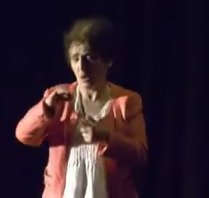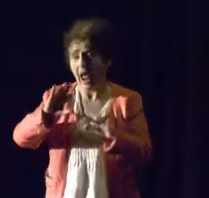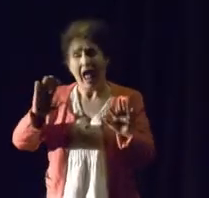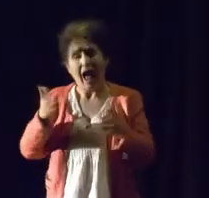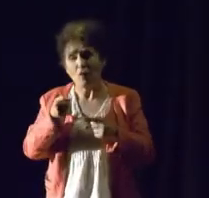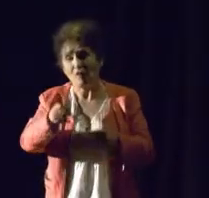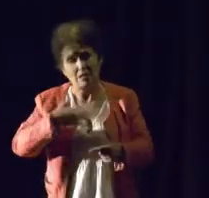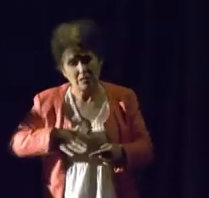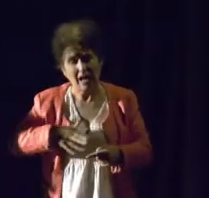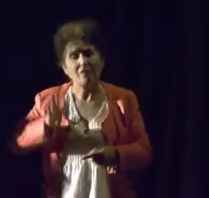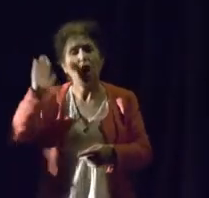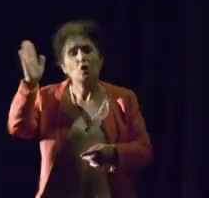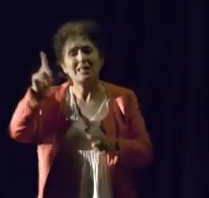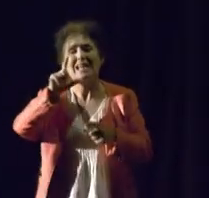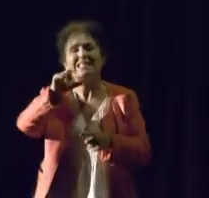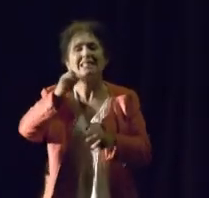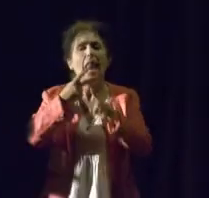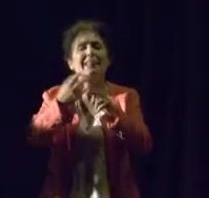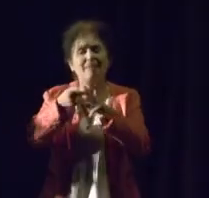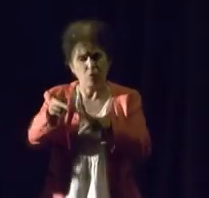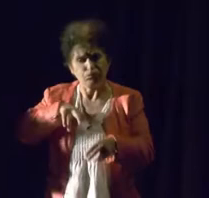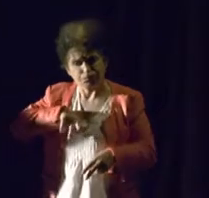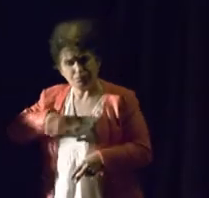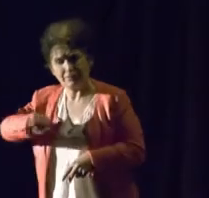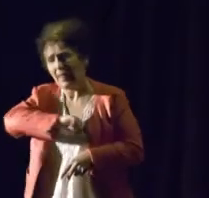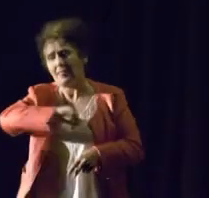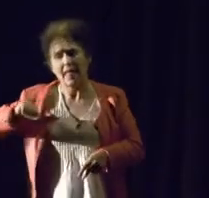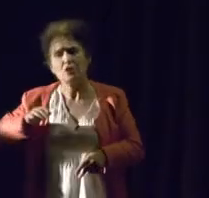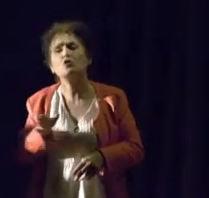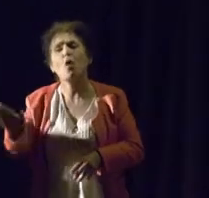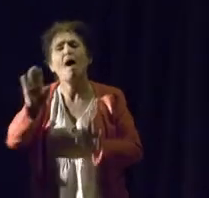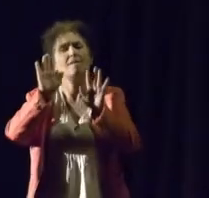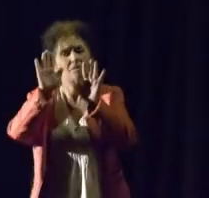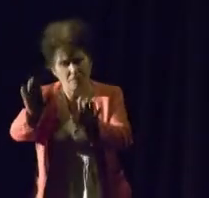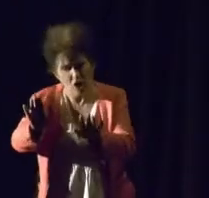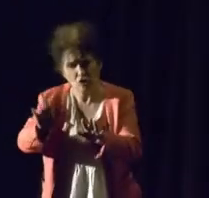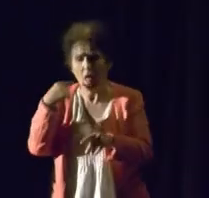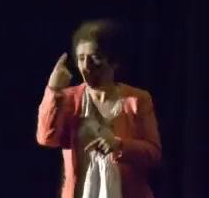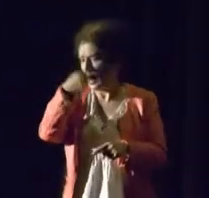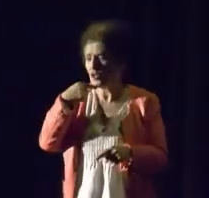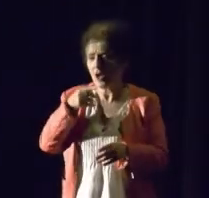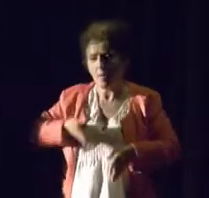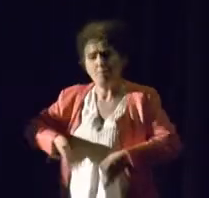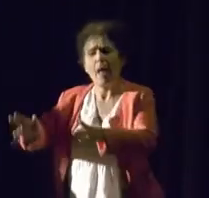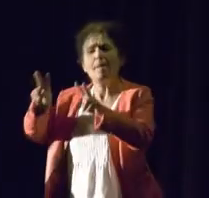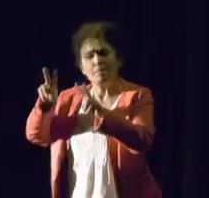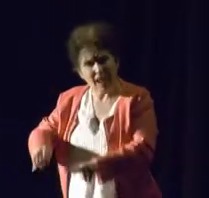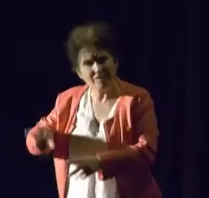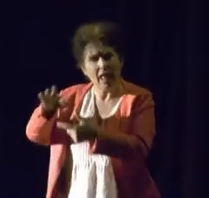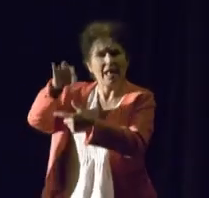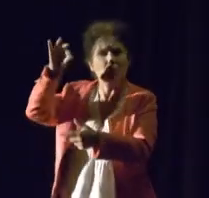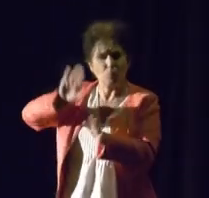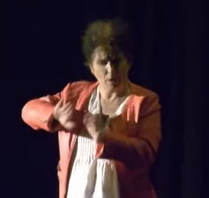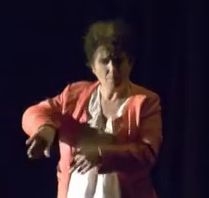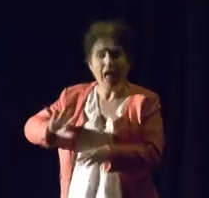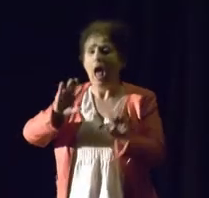сте сакале да отидите во Сандево, тоа што сте тргнале десно е вашиот личен правилен избор. А ако